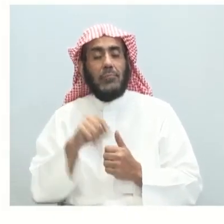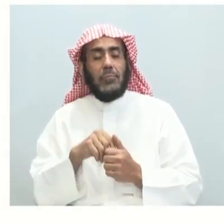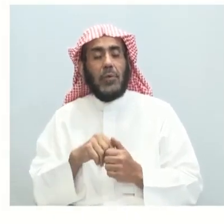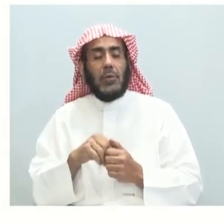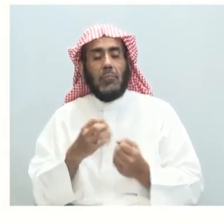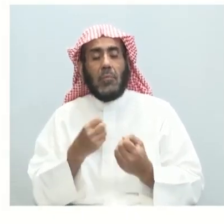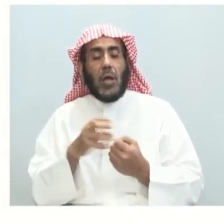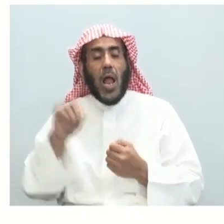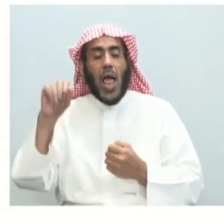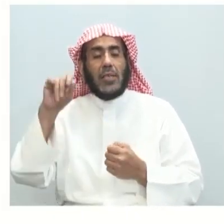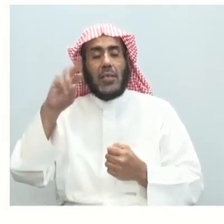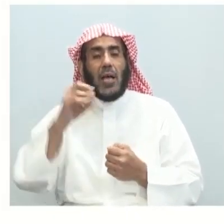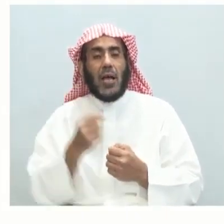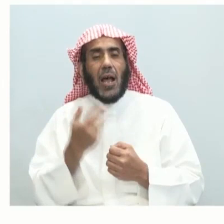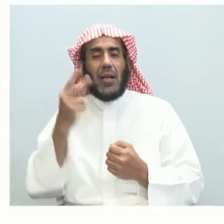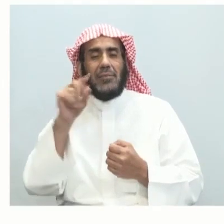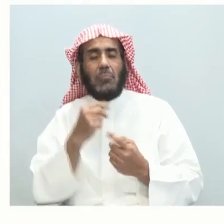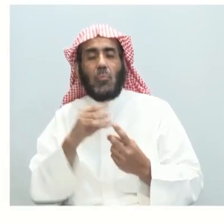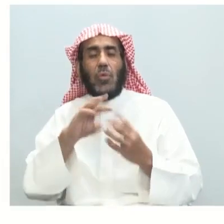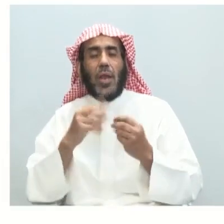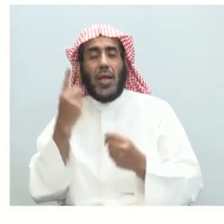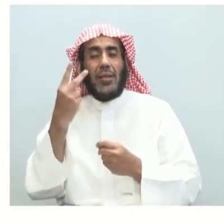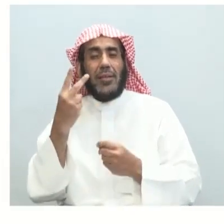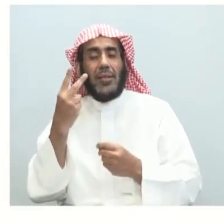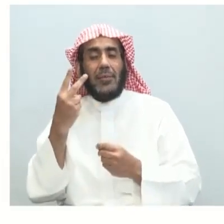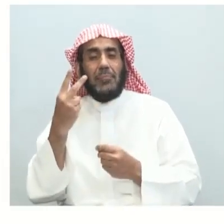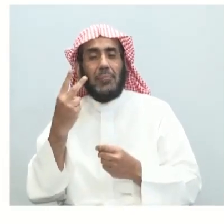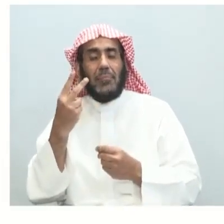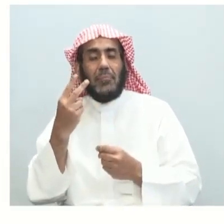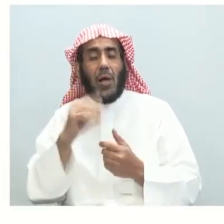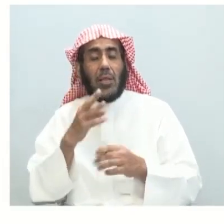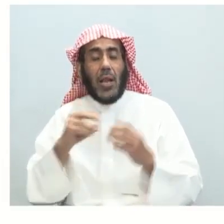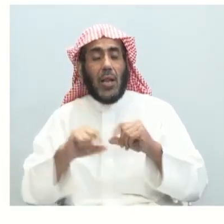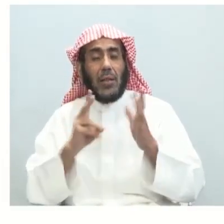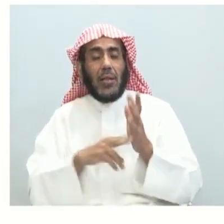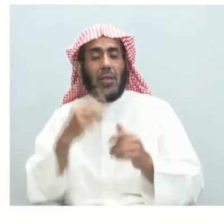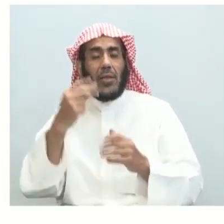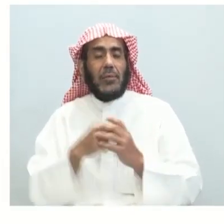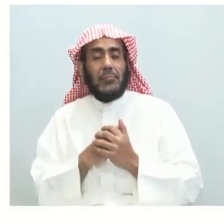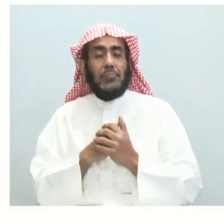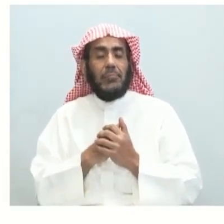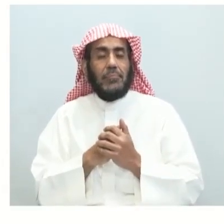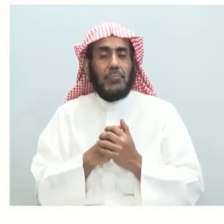الازهرات احسنتم ايضا مثنى دل على ماذا دل على اثنين